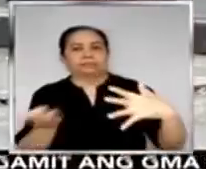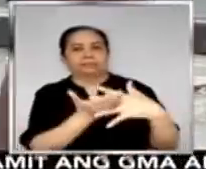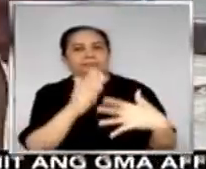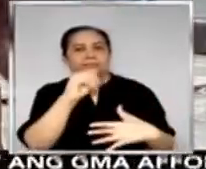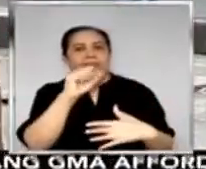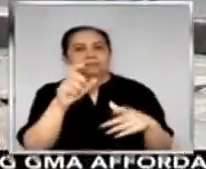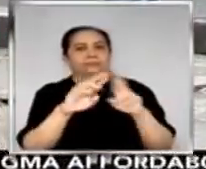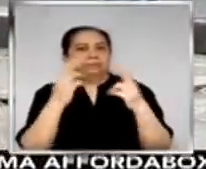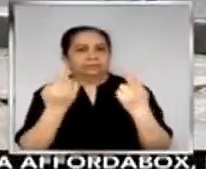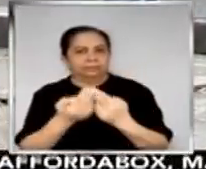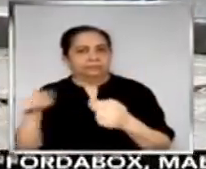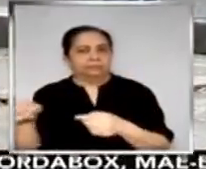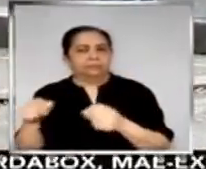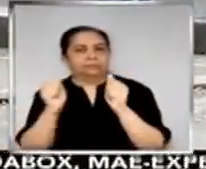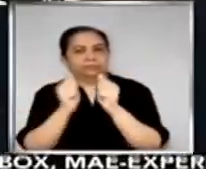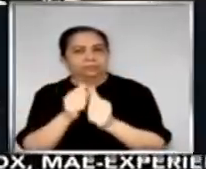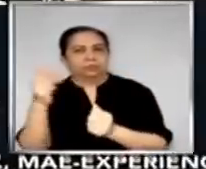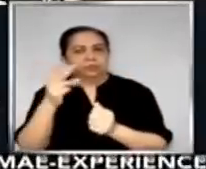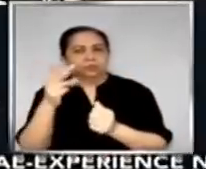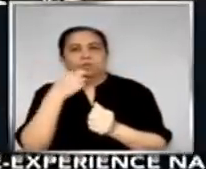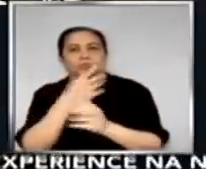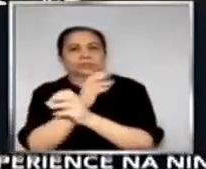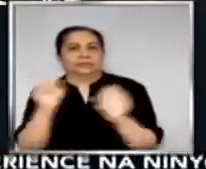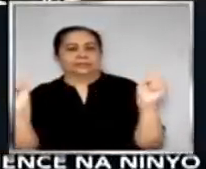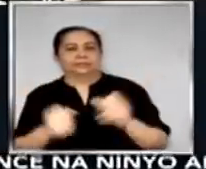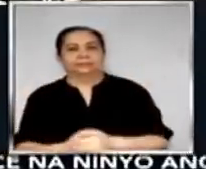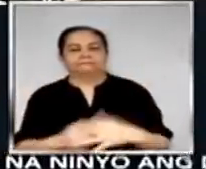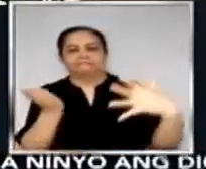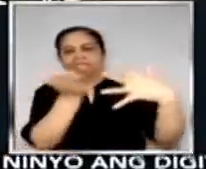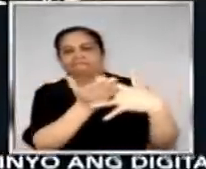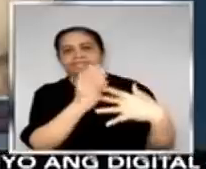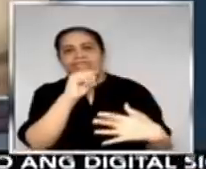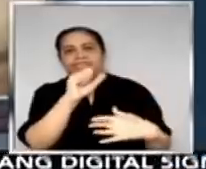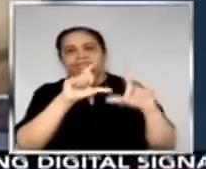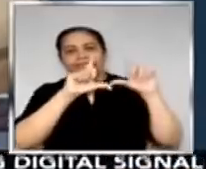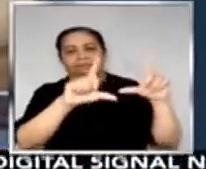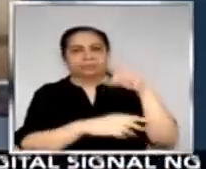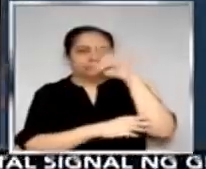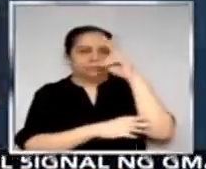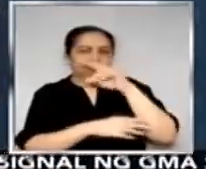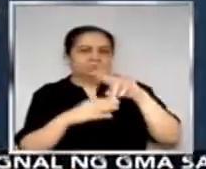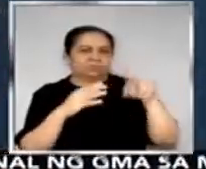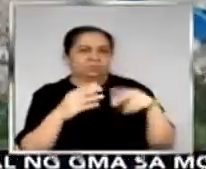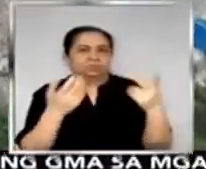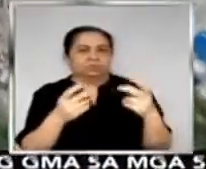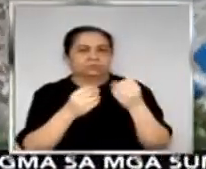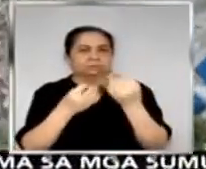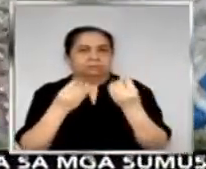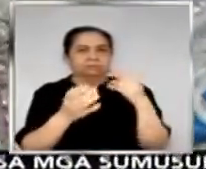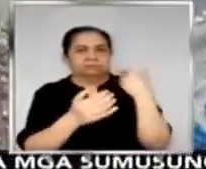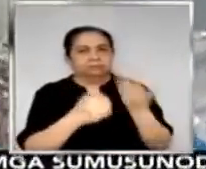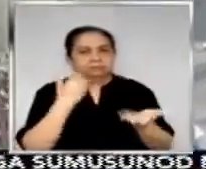mga namatay, pati na ang 2 nakaligtas. Sasampahan natin sila ng kasong reckless imprudence resulting to multiple homicide and